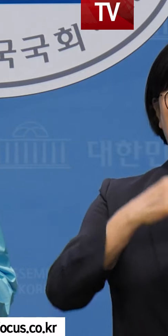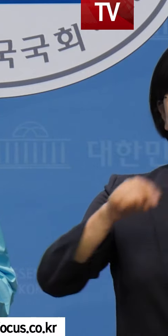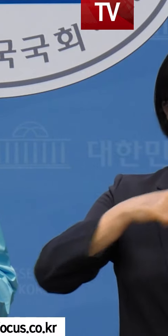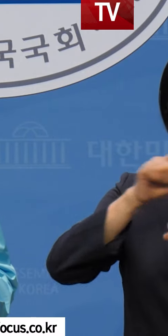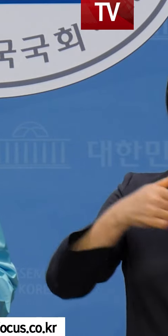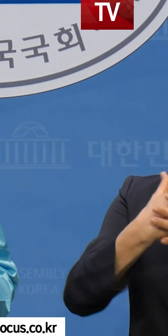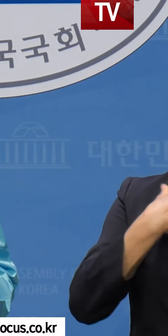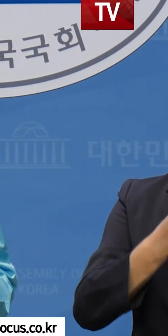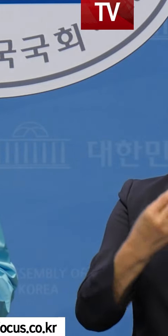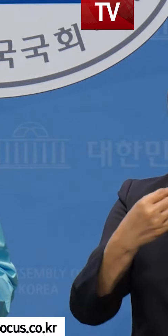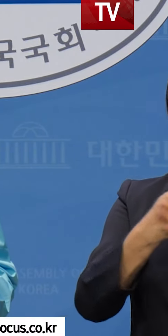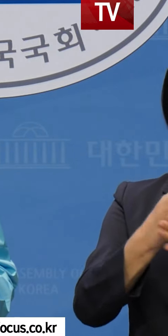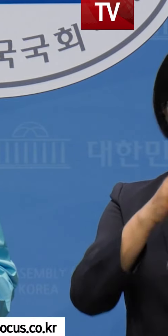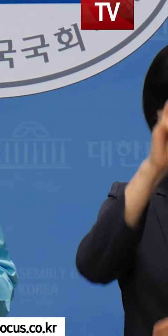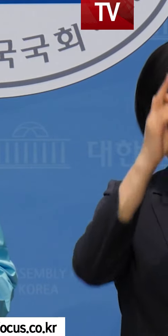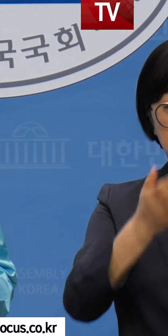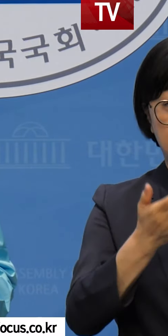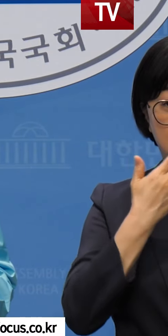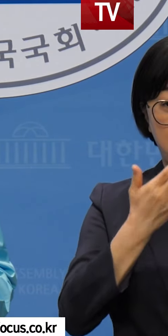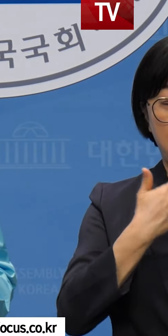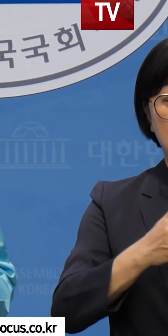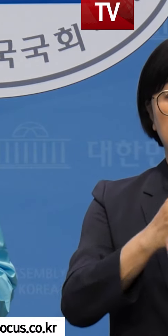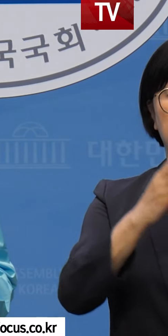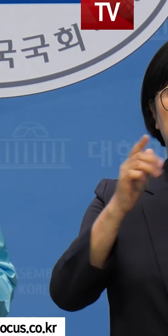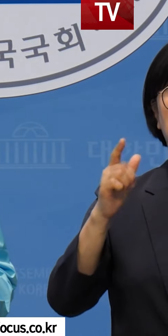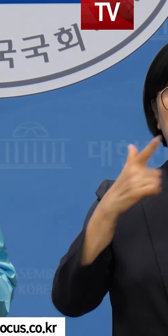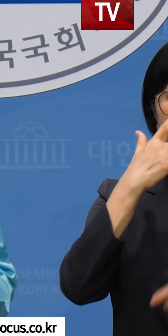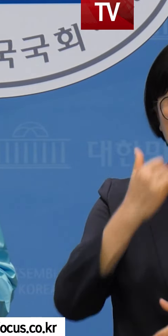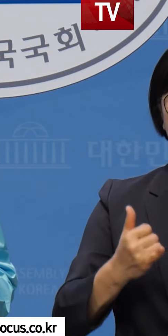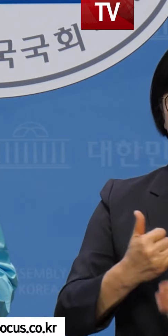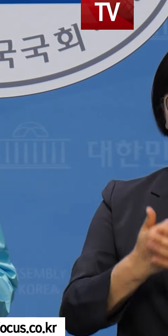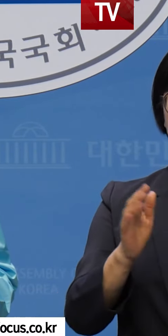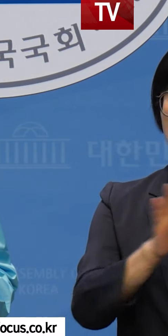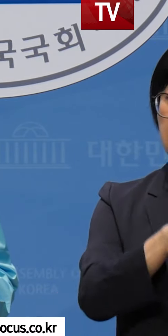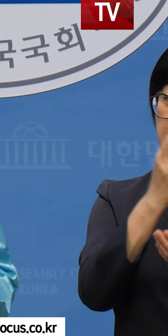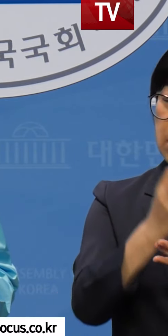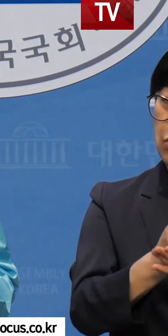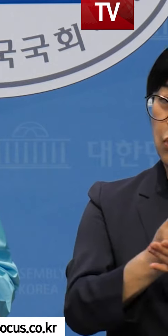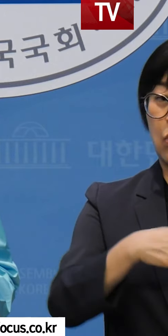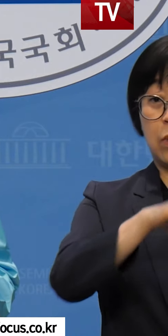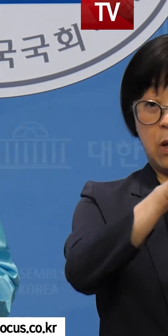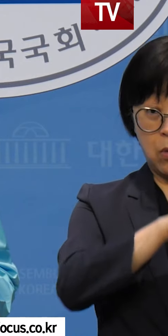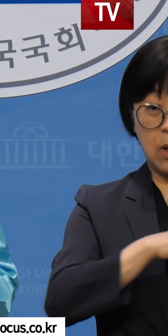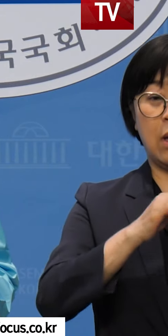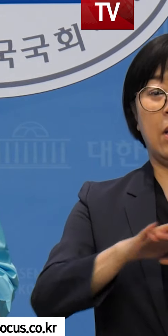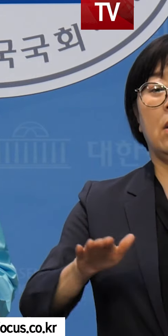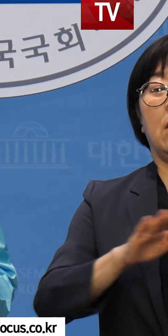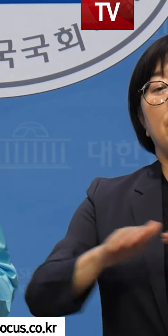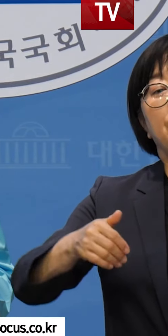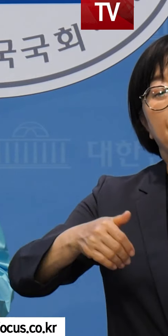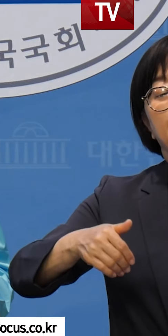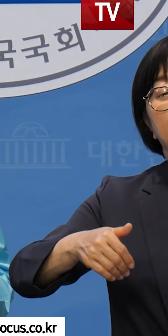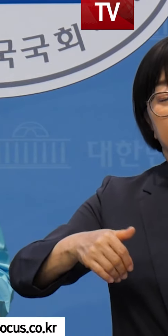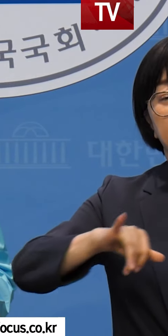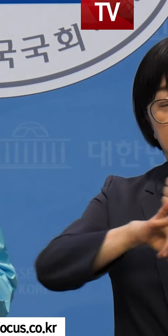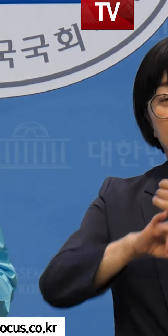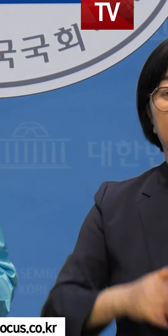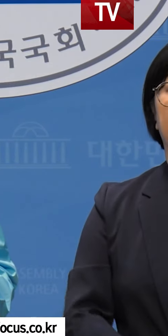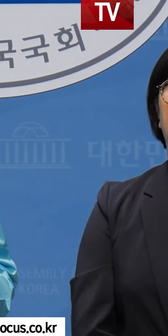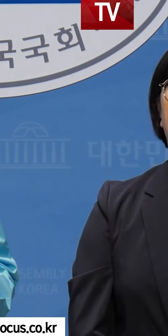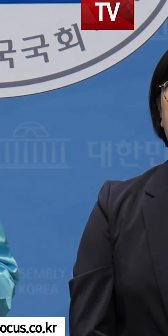안전급식과 중구 학부모님들의 자랑인 중구형 돌봄 제도의 현안을 해결해 나가기로